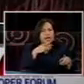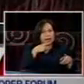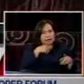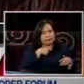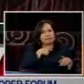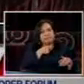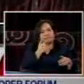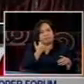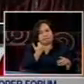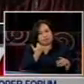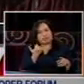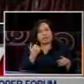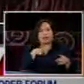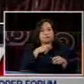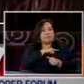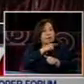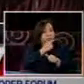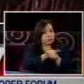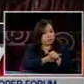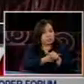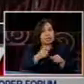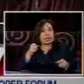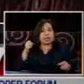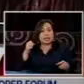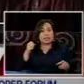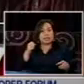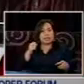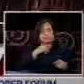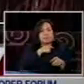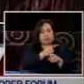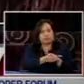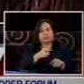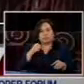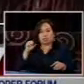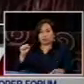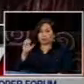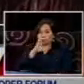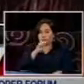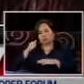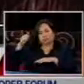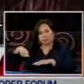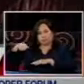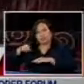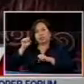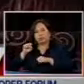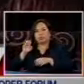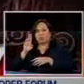implied powers or even express powers ng Senate, ang Korte Suprema na pwede nga